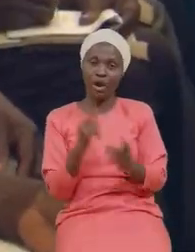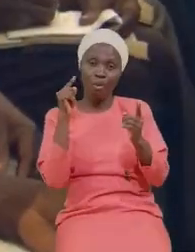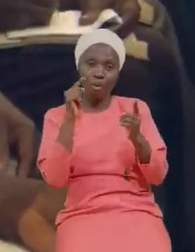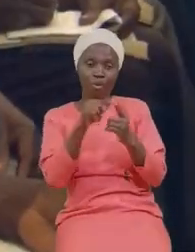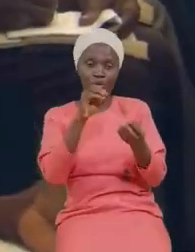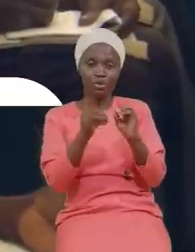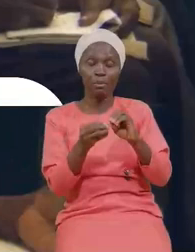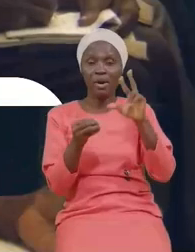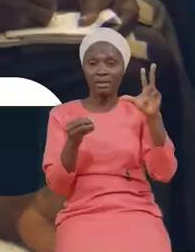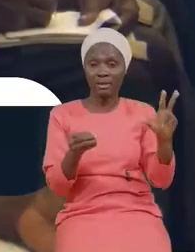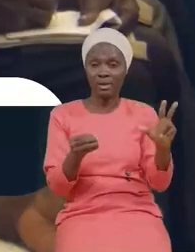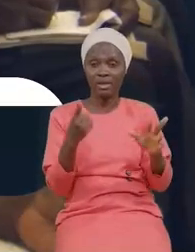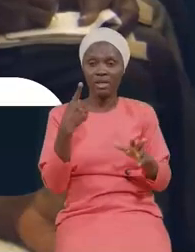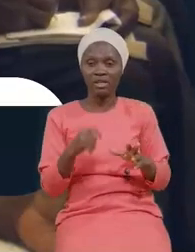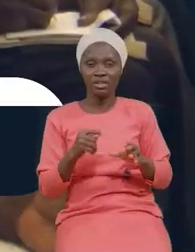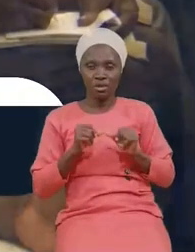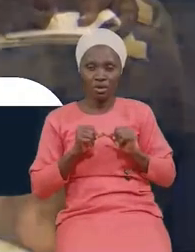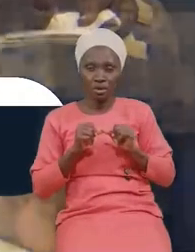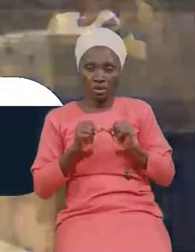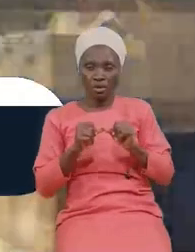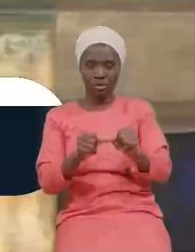la compagnie constante